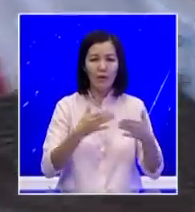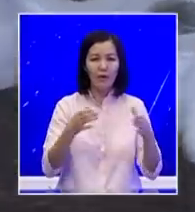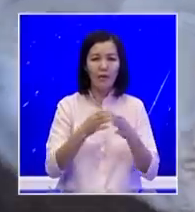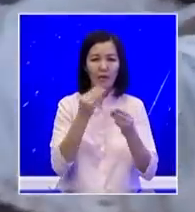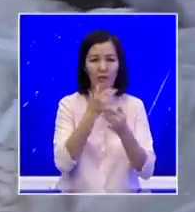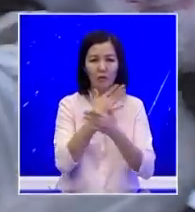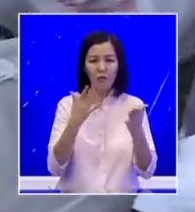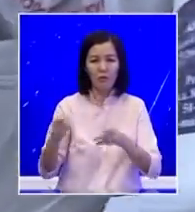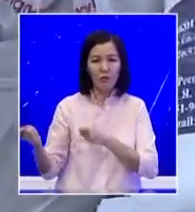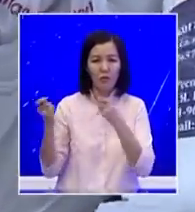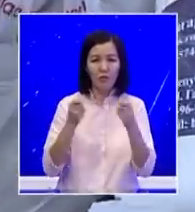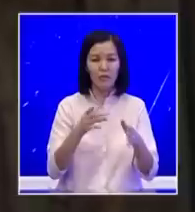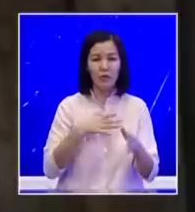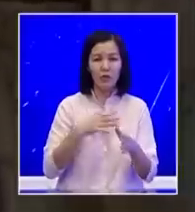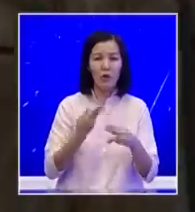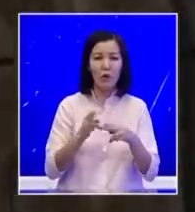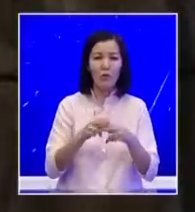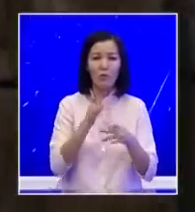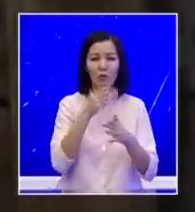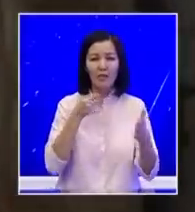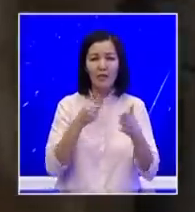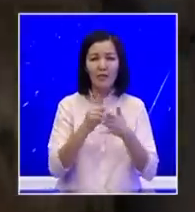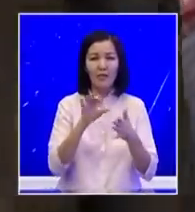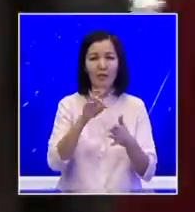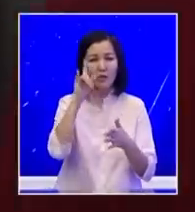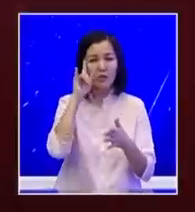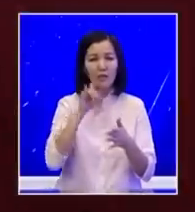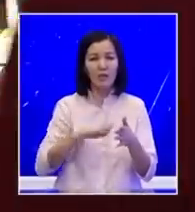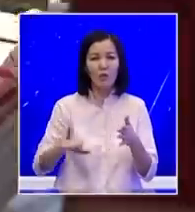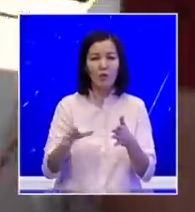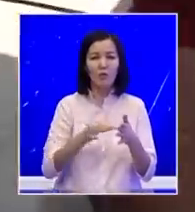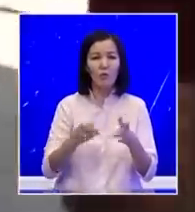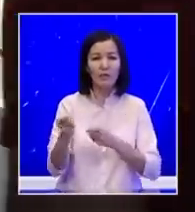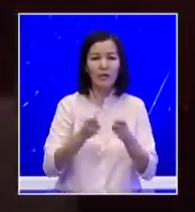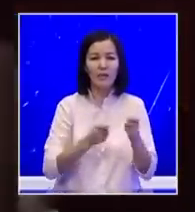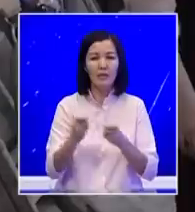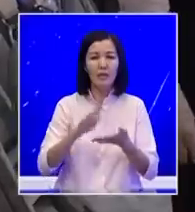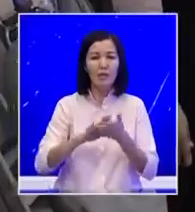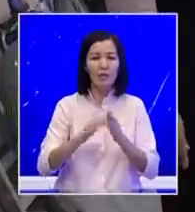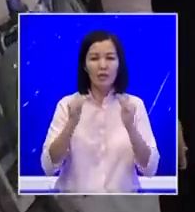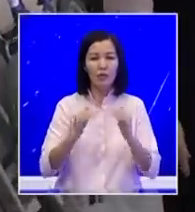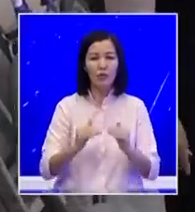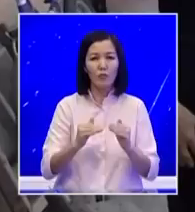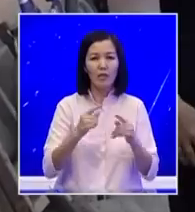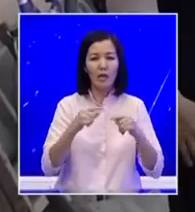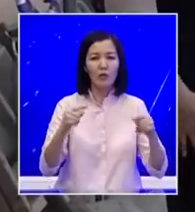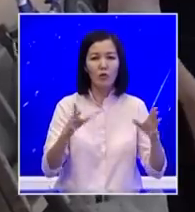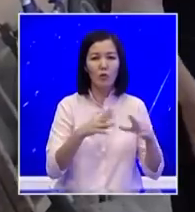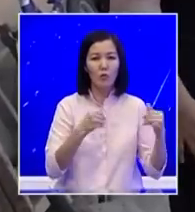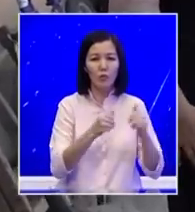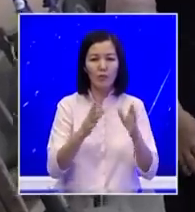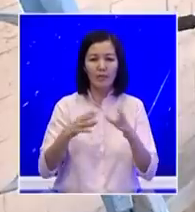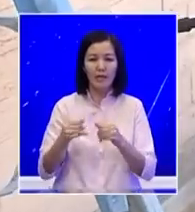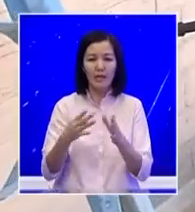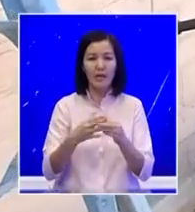азық-түлік жеткізіп тұрады. Жалпы осы уақытқа дейін Еңбекші Қазақ ауданына облыстық әкімдік тарапынан жағдайы төмен түрлі санаттағы отбасыға